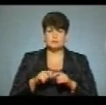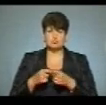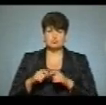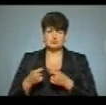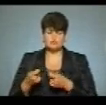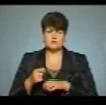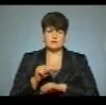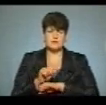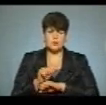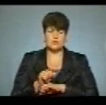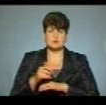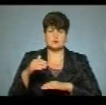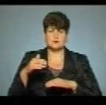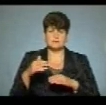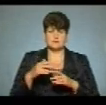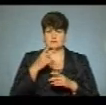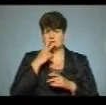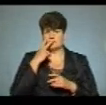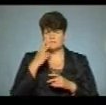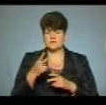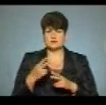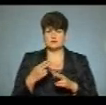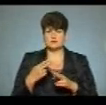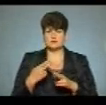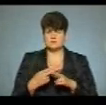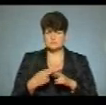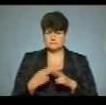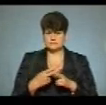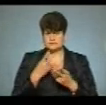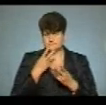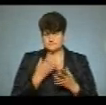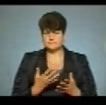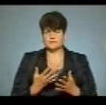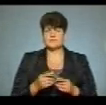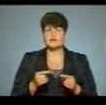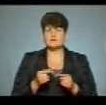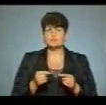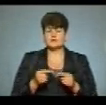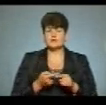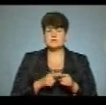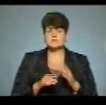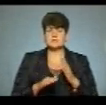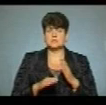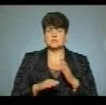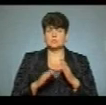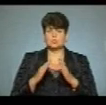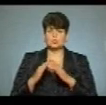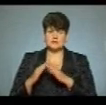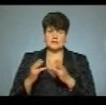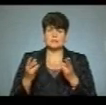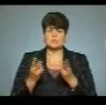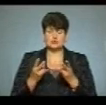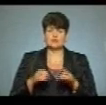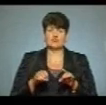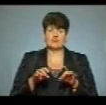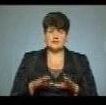самих балконних плит, проглядання залізної арматури. Відповідно, дані будинки потребують